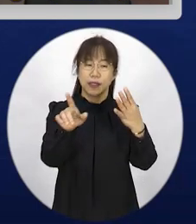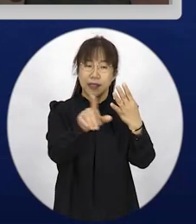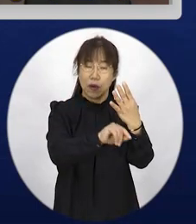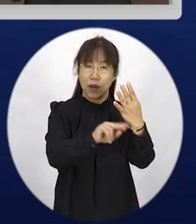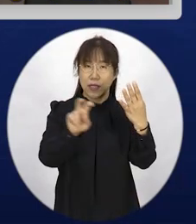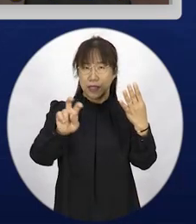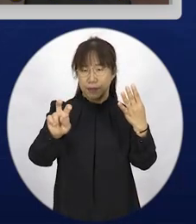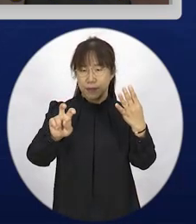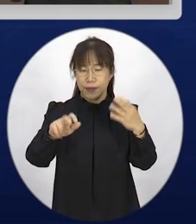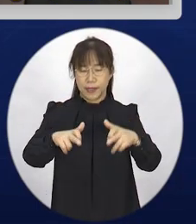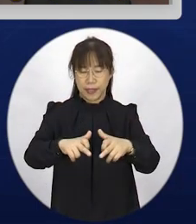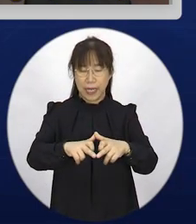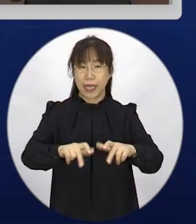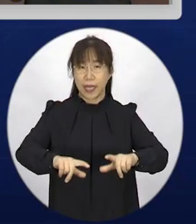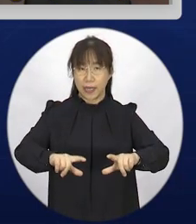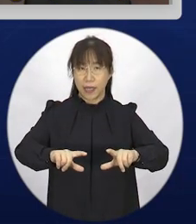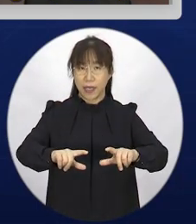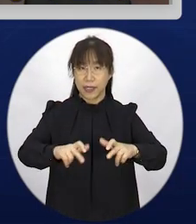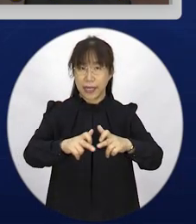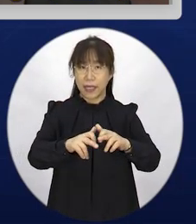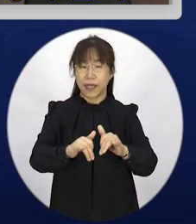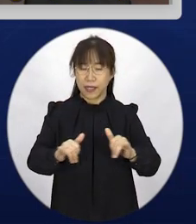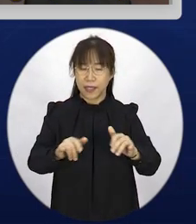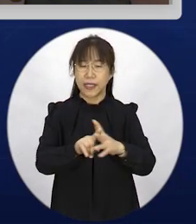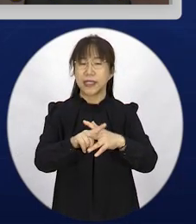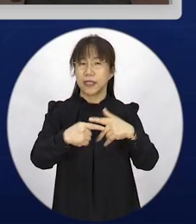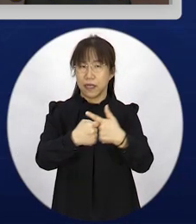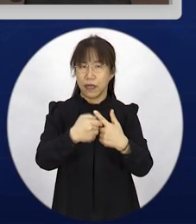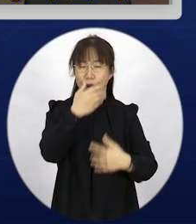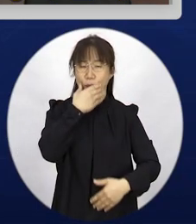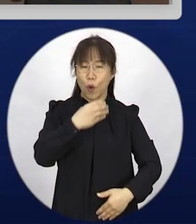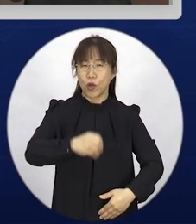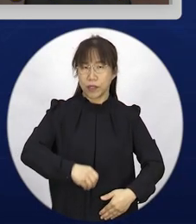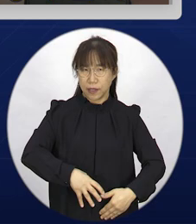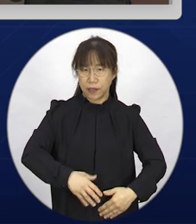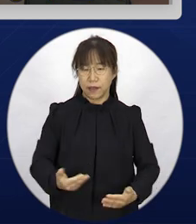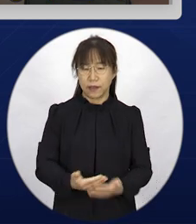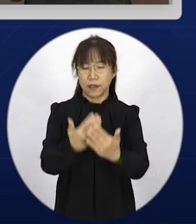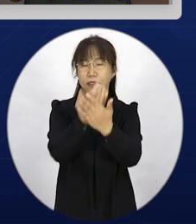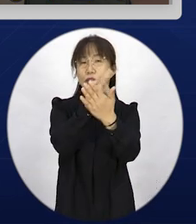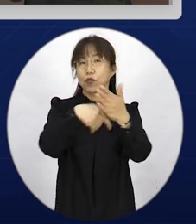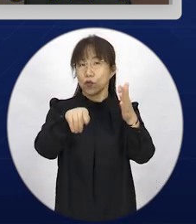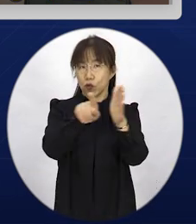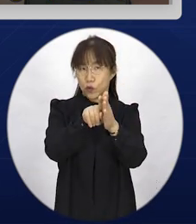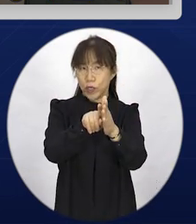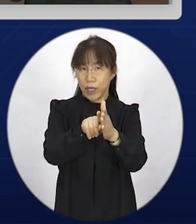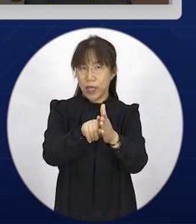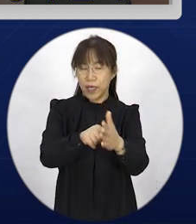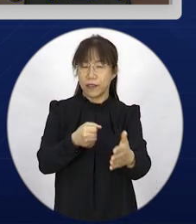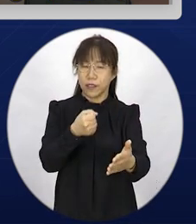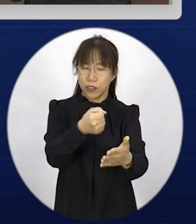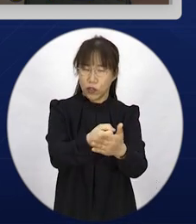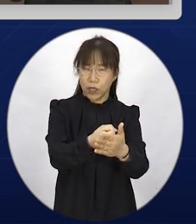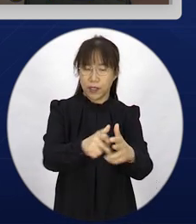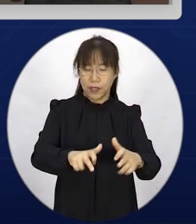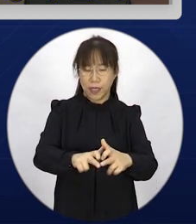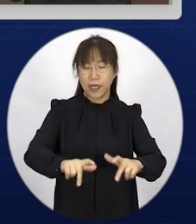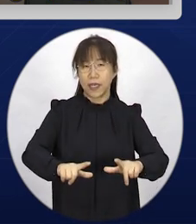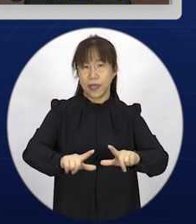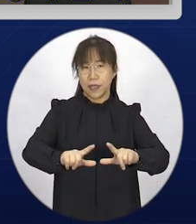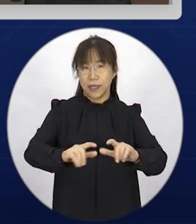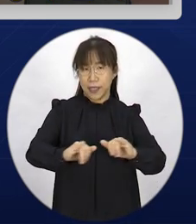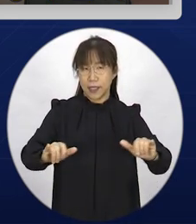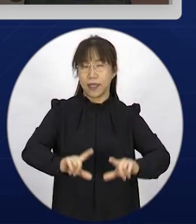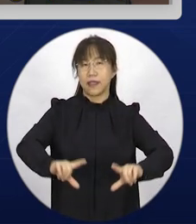오는 4월 20일은 장애인의 이해와 복지 증진의 계기를 마련하기 위해 제정된 장애인의 날인데요.